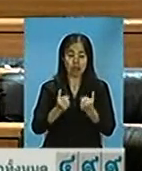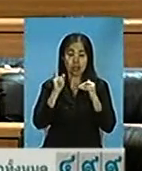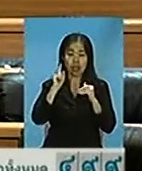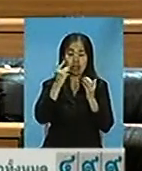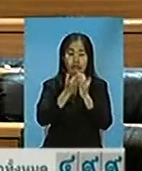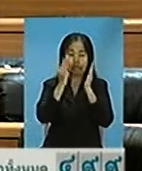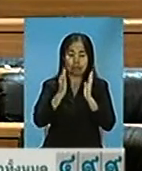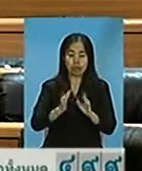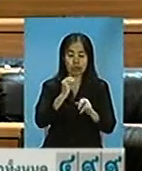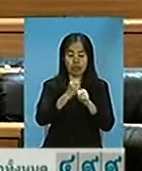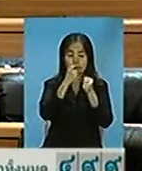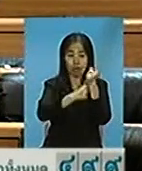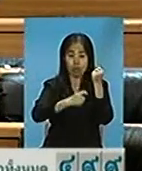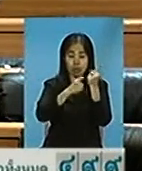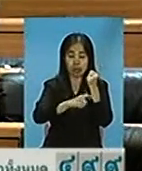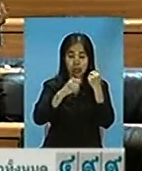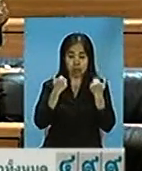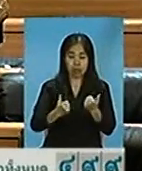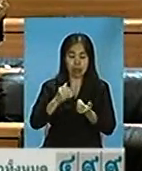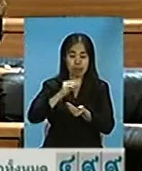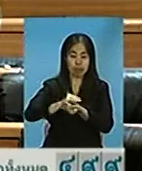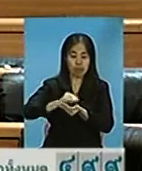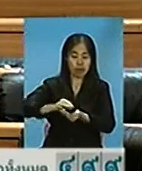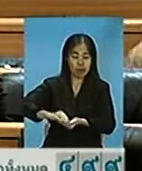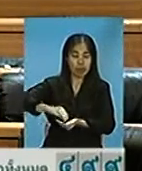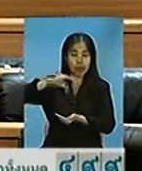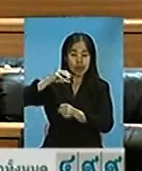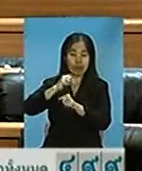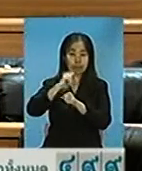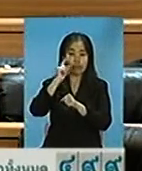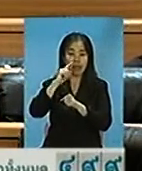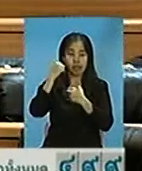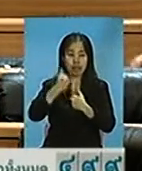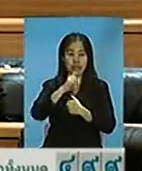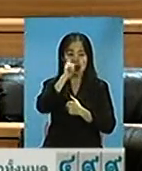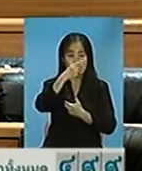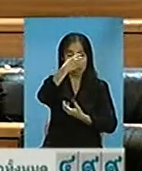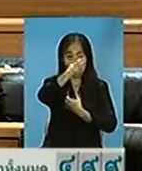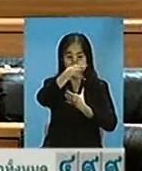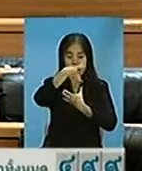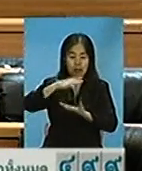ำลังสะสมมาแล้วท่านกำลังจะปู้ยี่ปู้ยำ